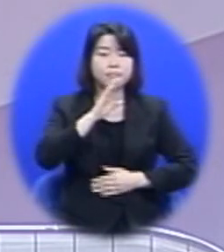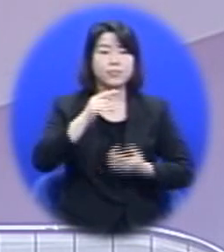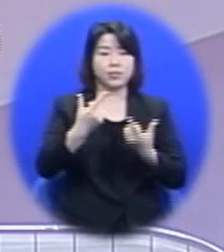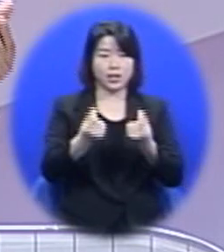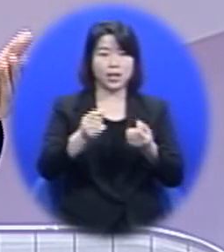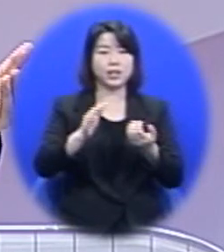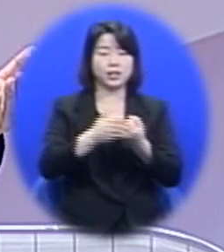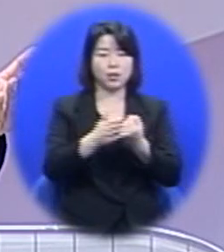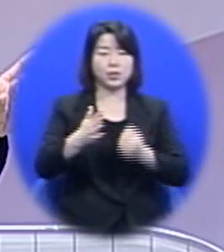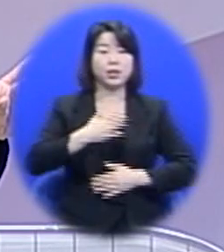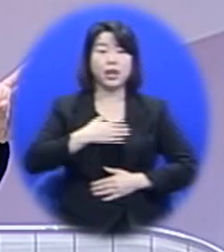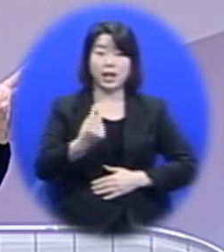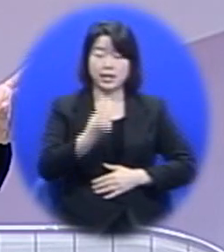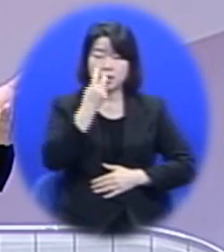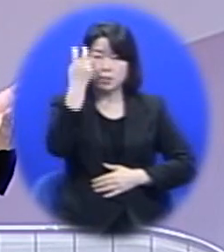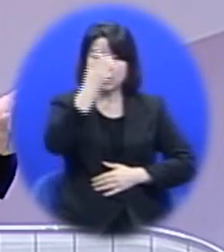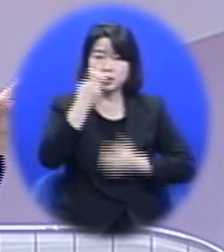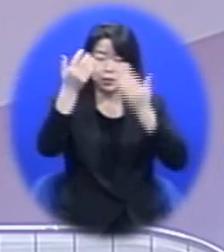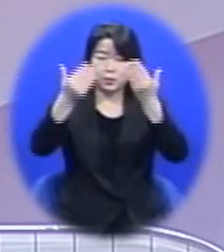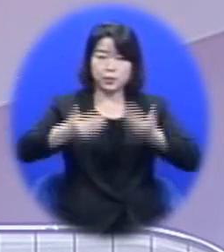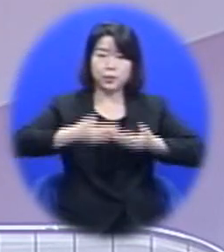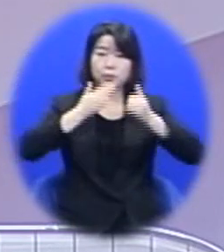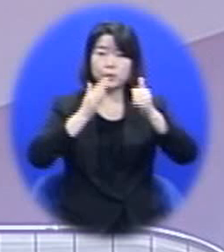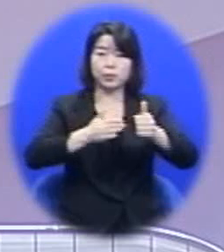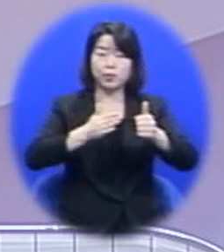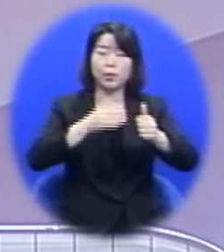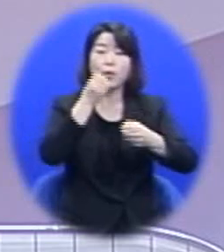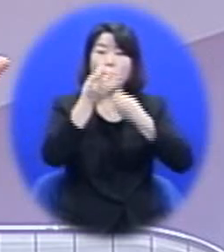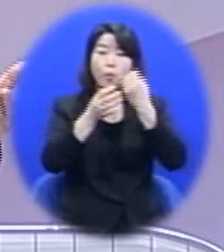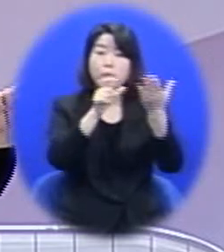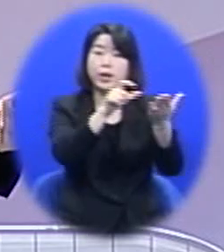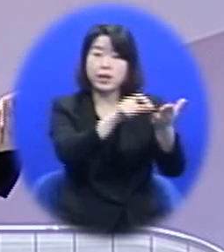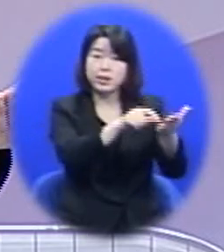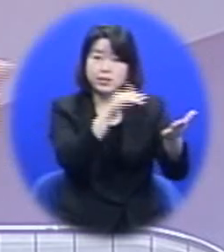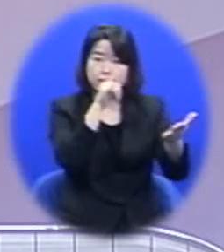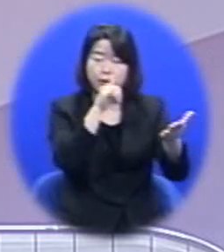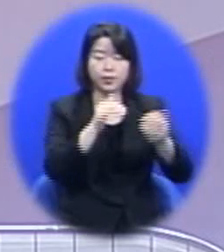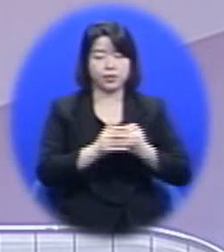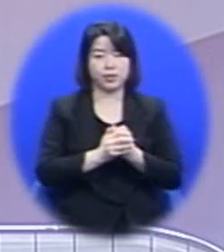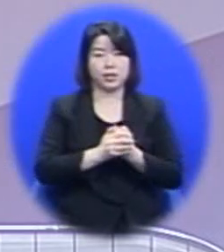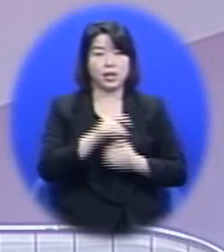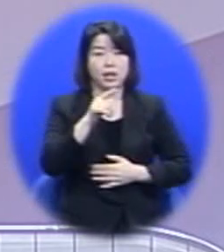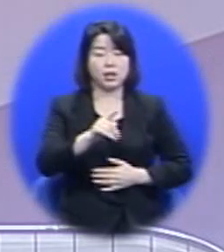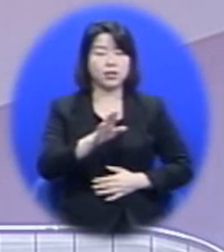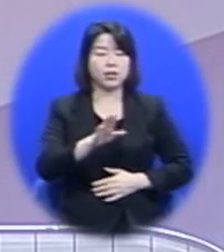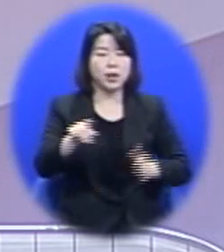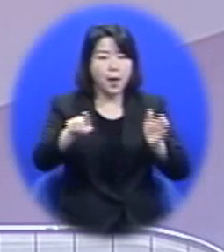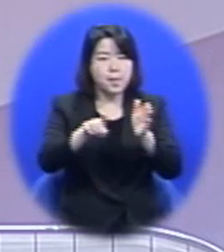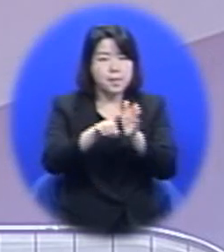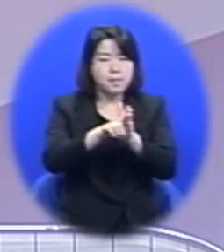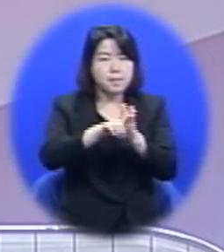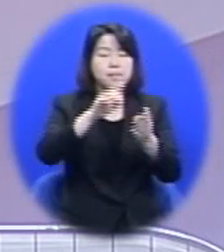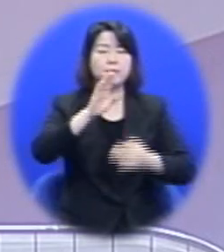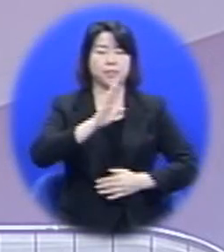나의 생명을 지켜주십시오. 그는 그렇게 고백했는데 여기 신실하오니라고